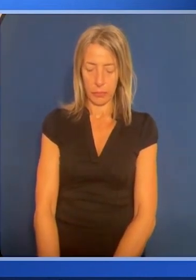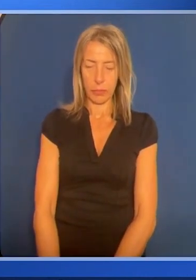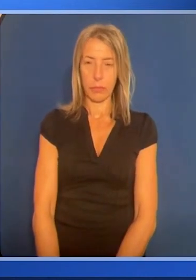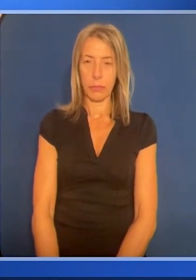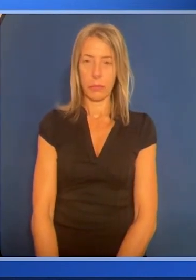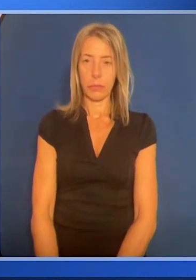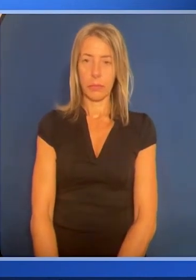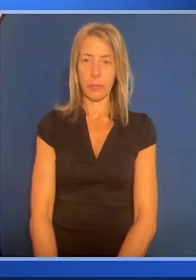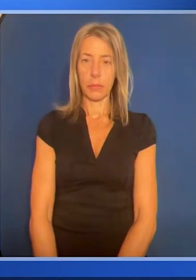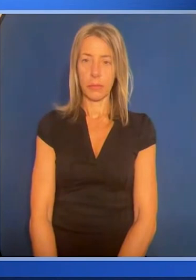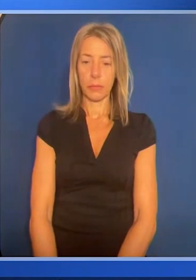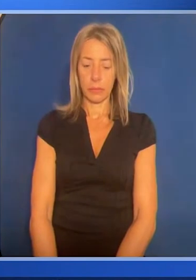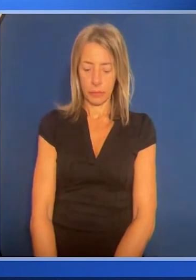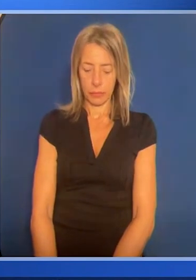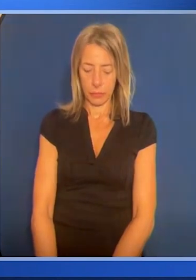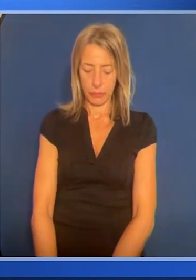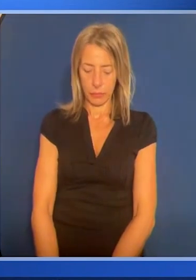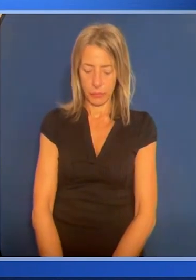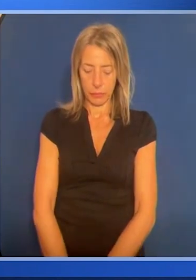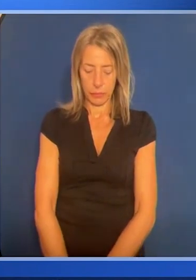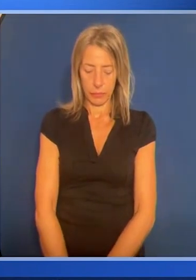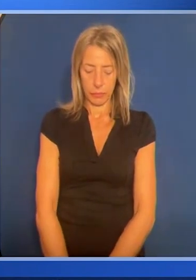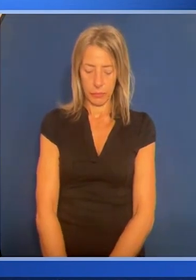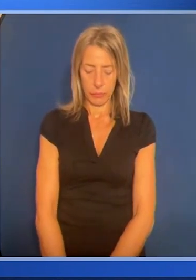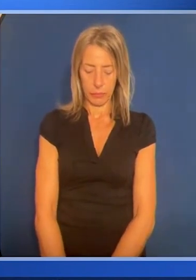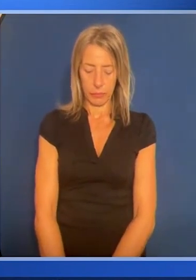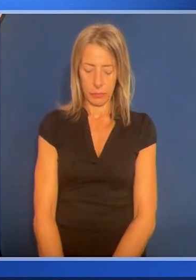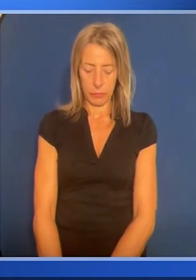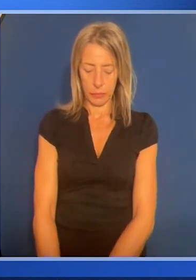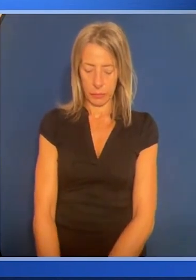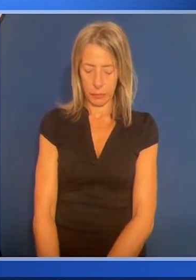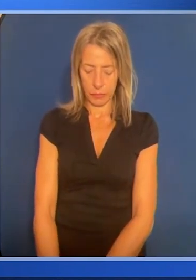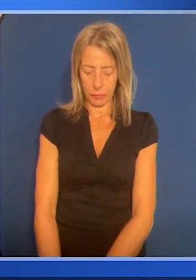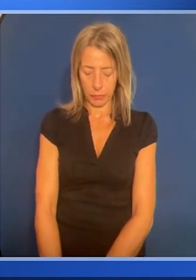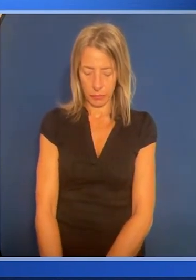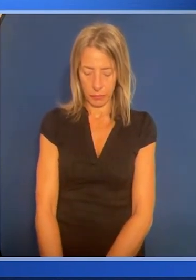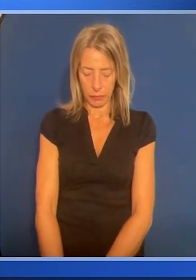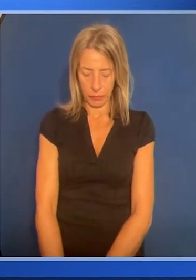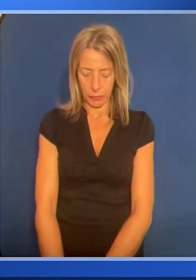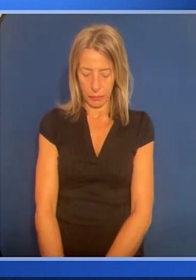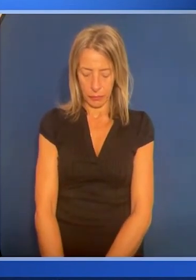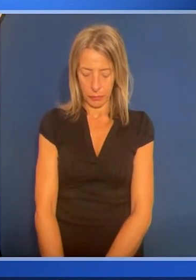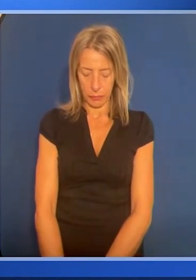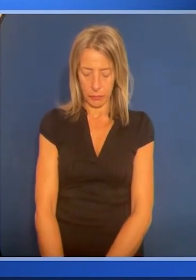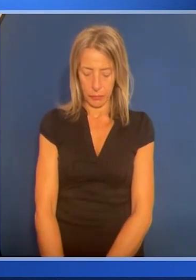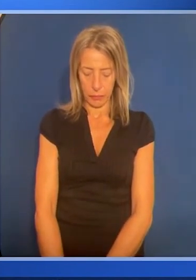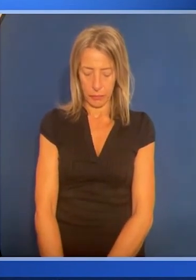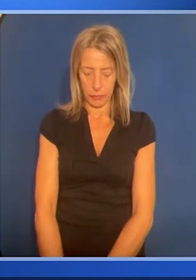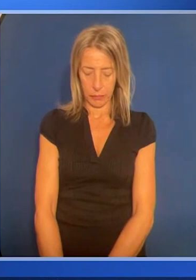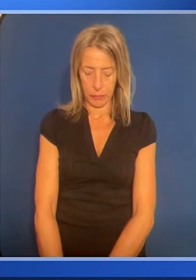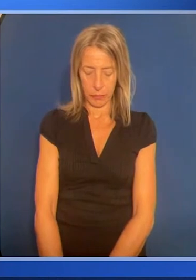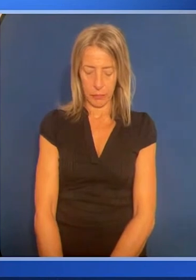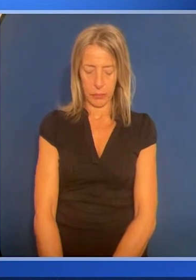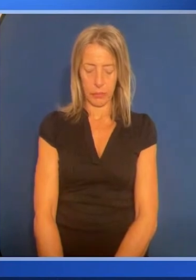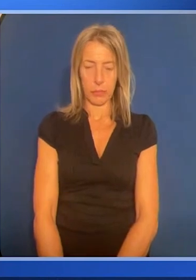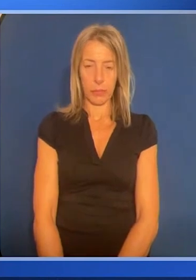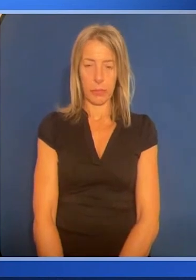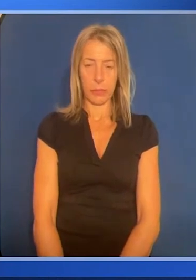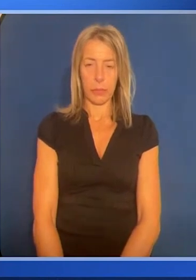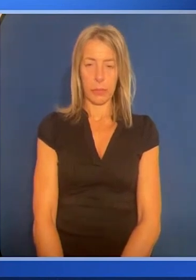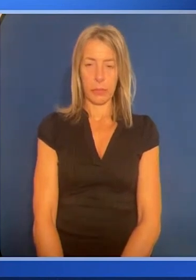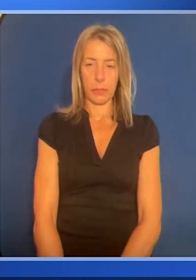كانت في حاله صعبه ومع ذلك لم تنغلق على نفسها بل دفعتها محبه الله